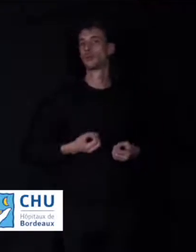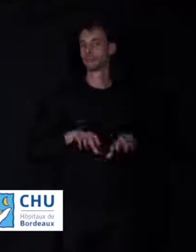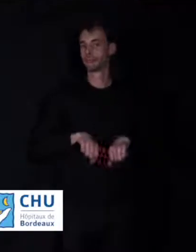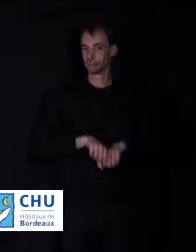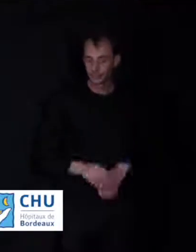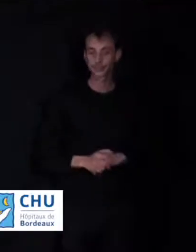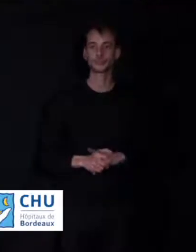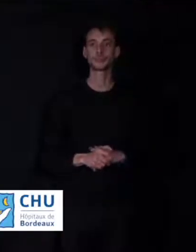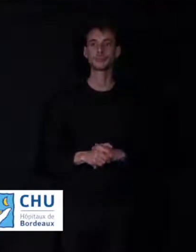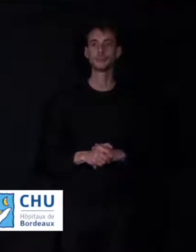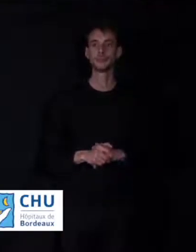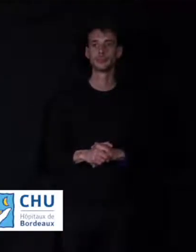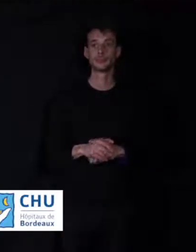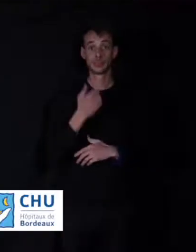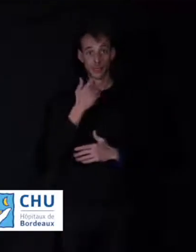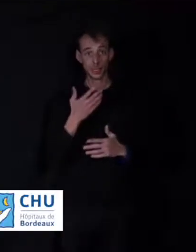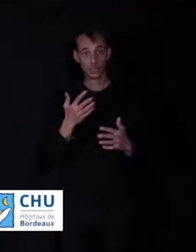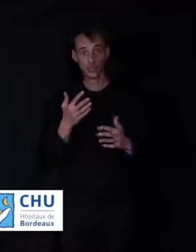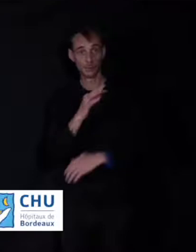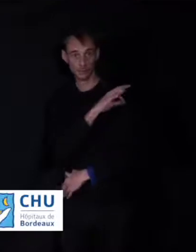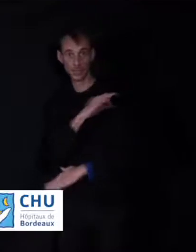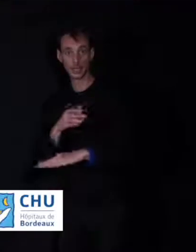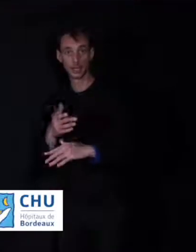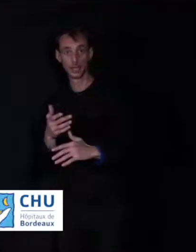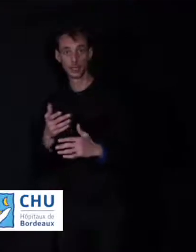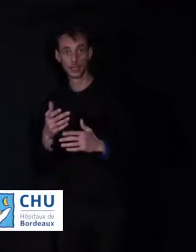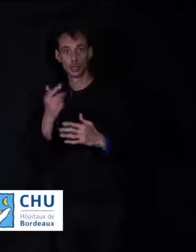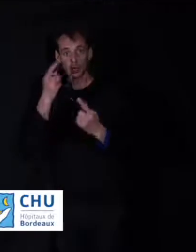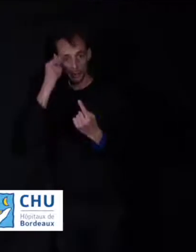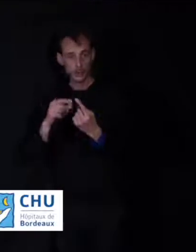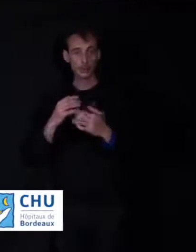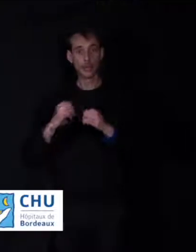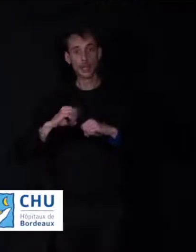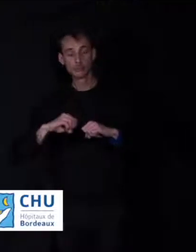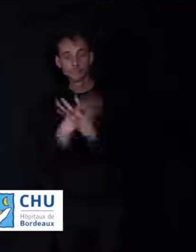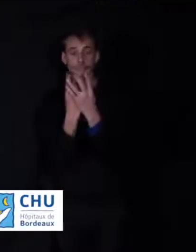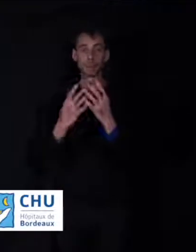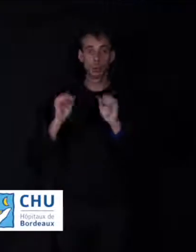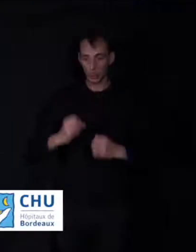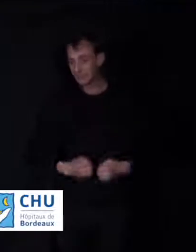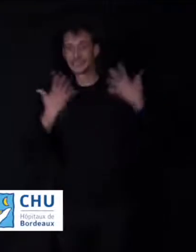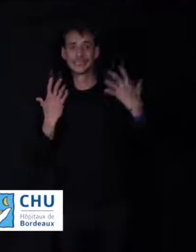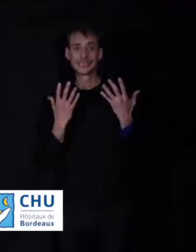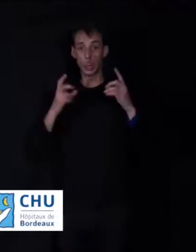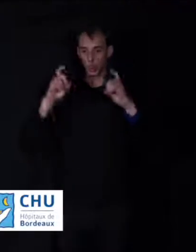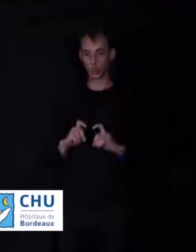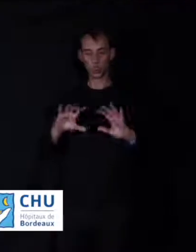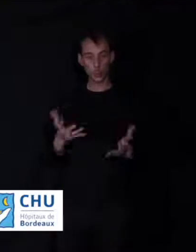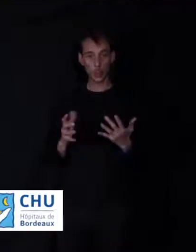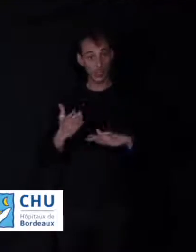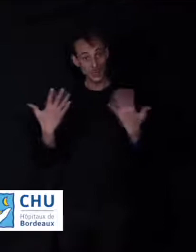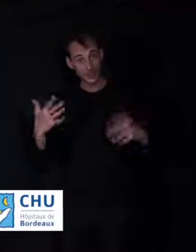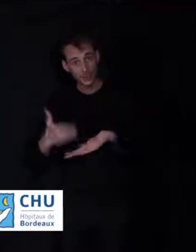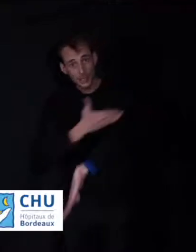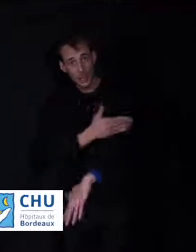l'atténuation bien avant la vaccination et bien avant de connaître ce qu'était un agent infectieux et toute notion d'immunologie.